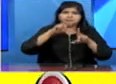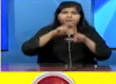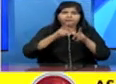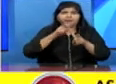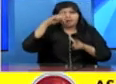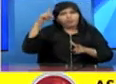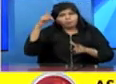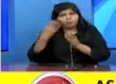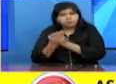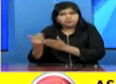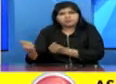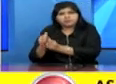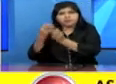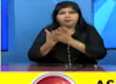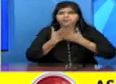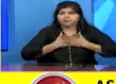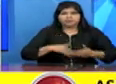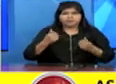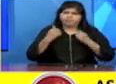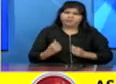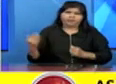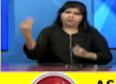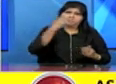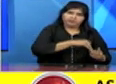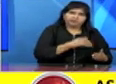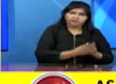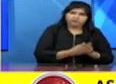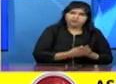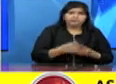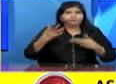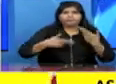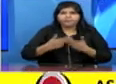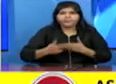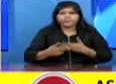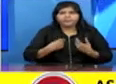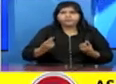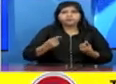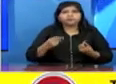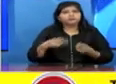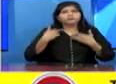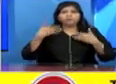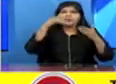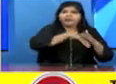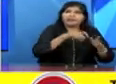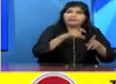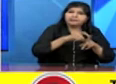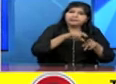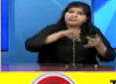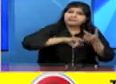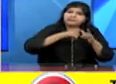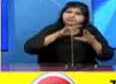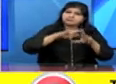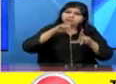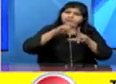जी, एम्बुलेंस से। तो हम्म। ठीक ठाक थे, बैठ हम्म के ही जैसे एज हम्म यूजुअल बैठ के आते हैं। हम्म हमको उन्होंने 2 एम्बुलेंस दे दी, संग में डॉक्टर भी थे,